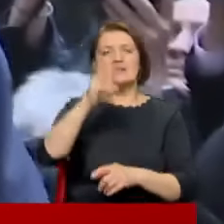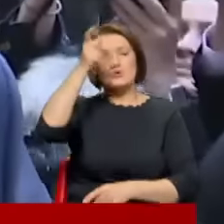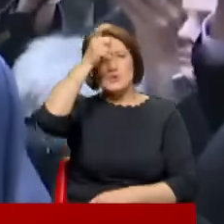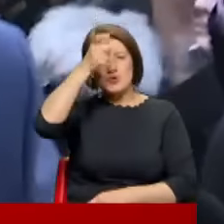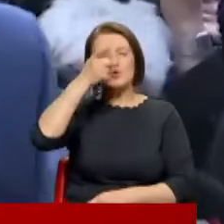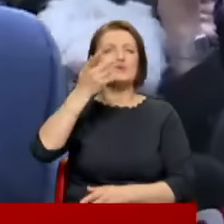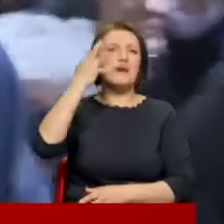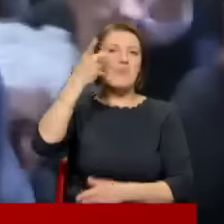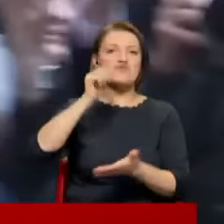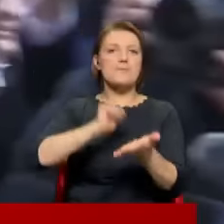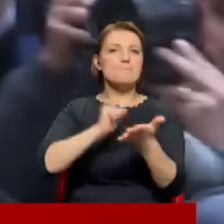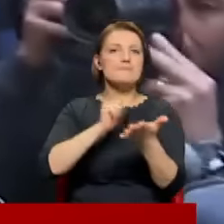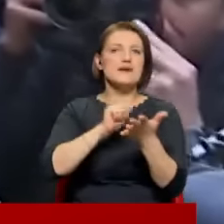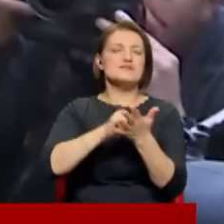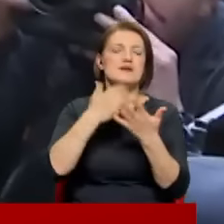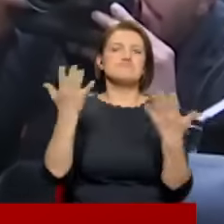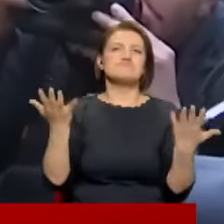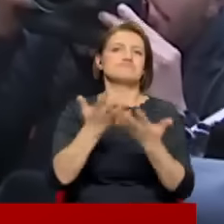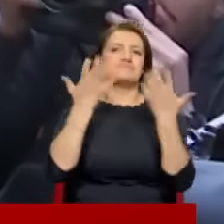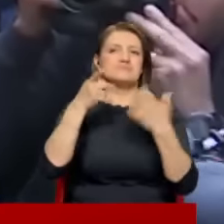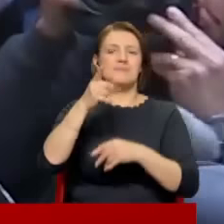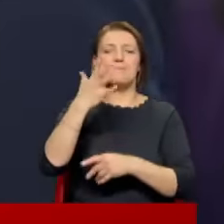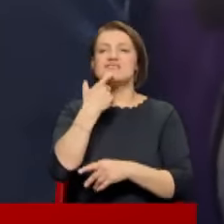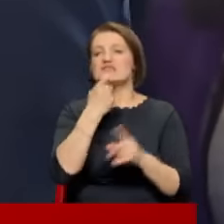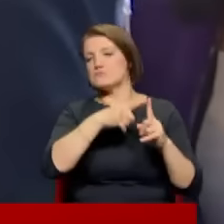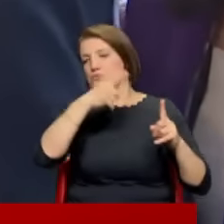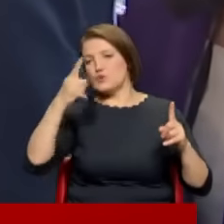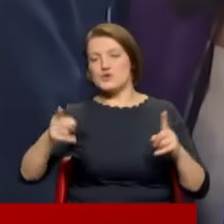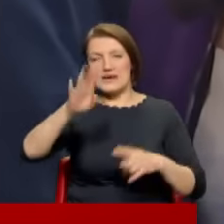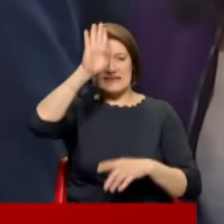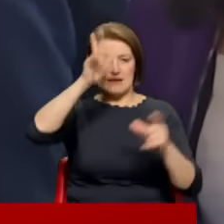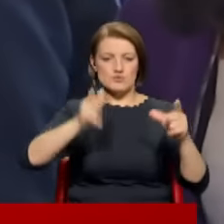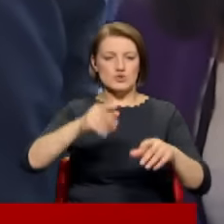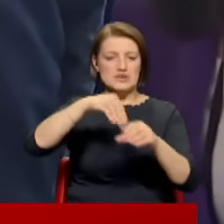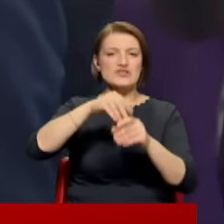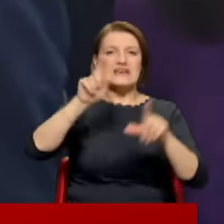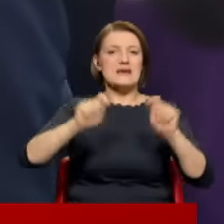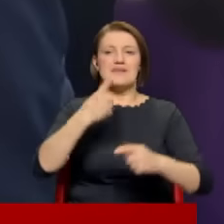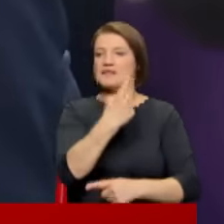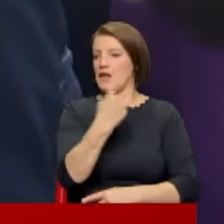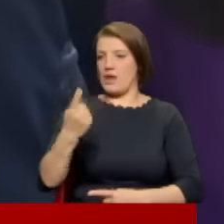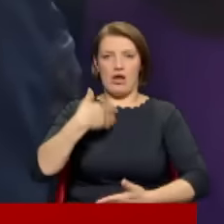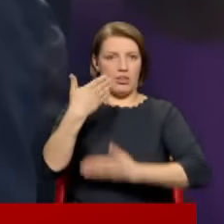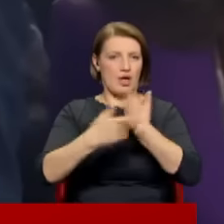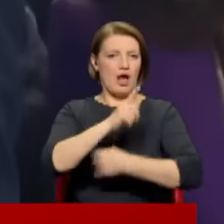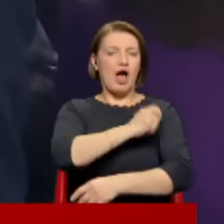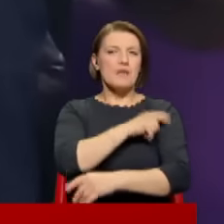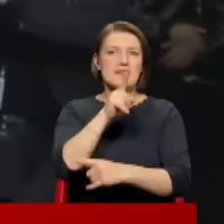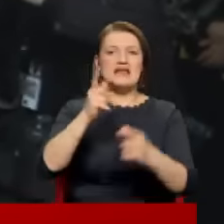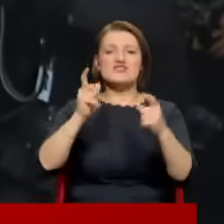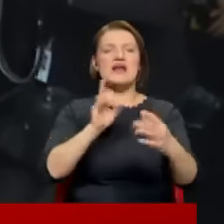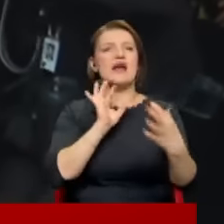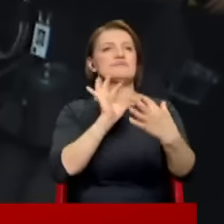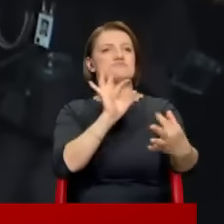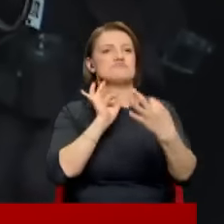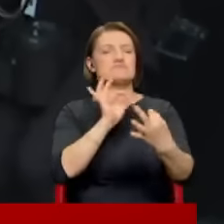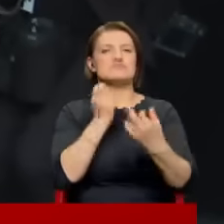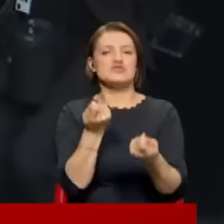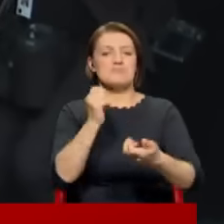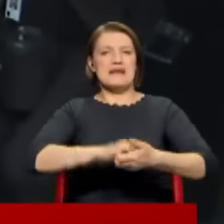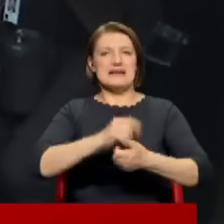yabancı medyanın da ilgisi büyüktü. İmamoğlu 5 yıl boyunca İstanbul için yaptıklarını anlattı. Almanya ile şehirler arası